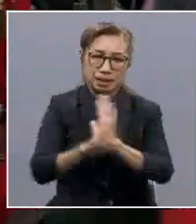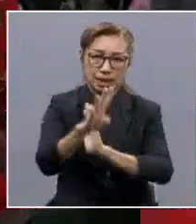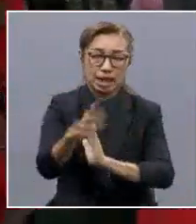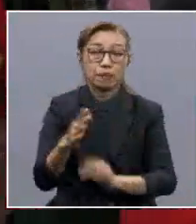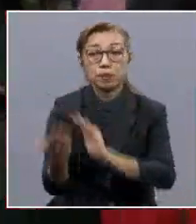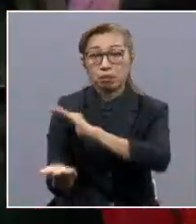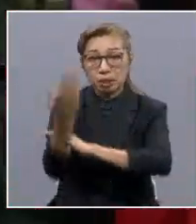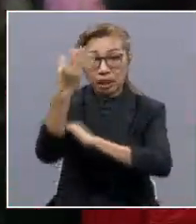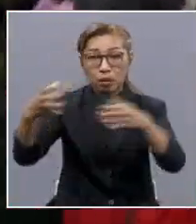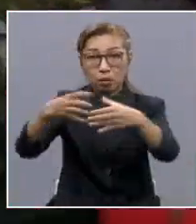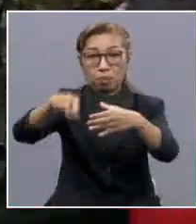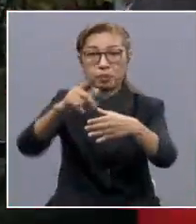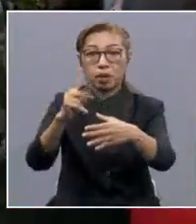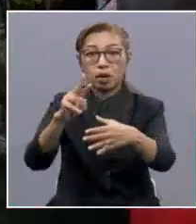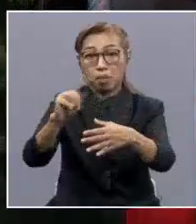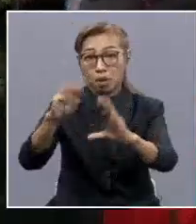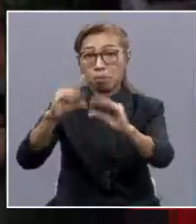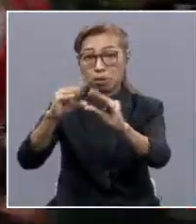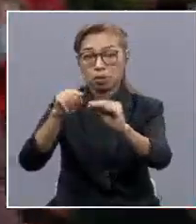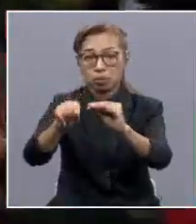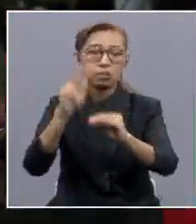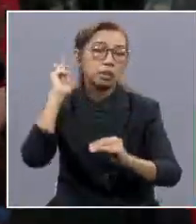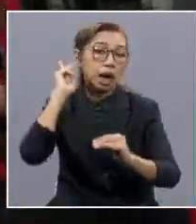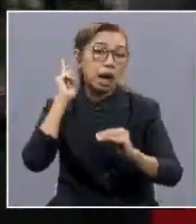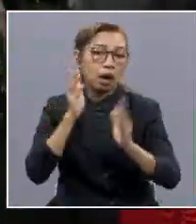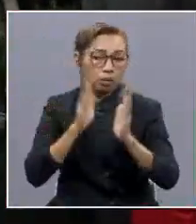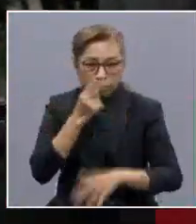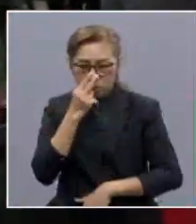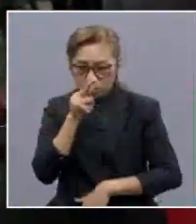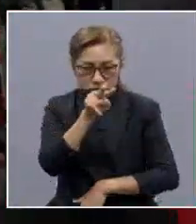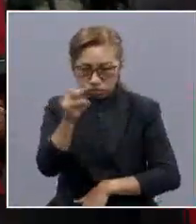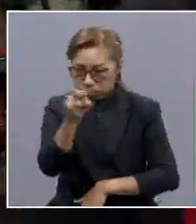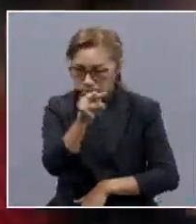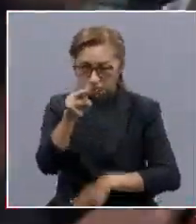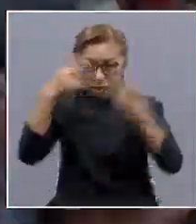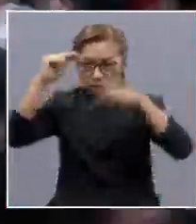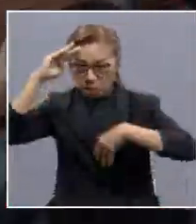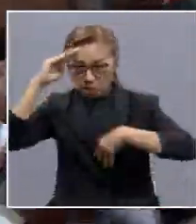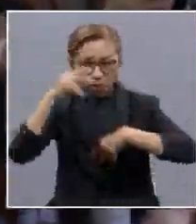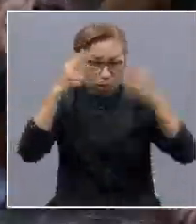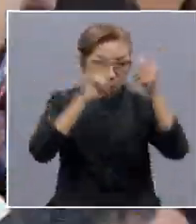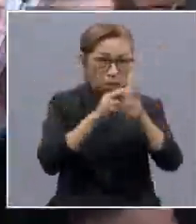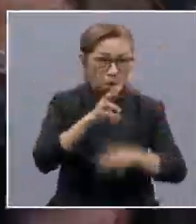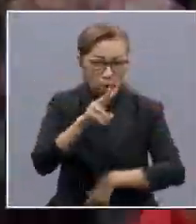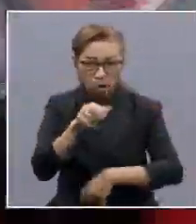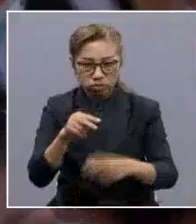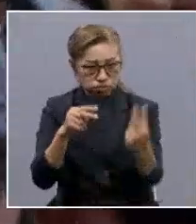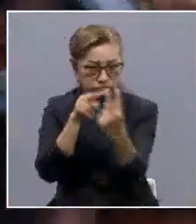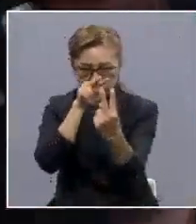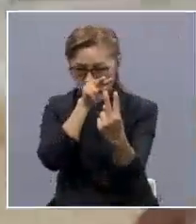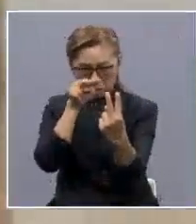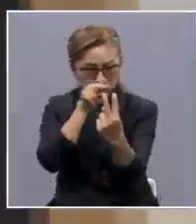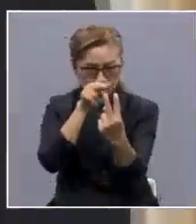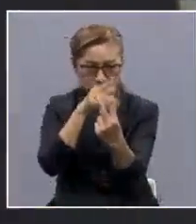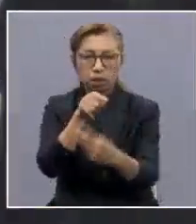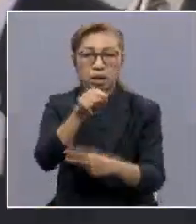การประชุมครม.เนี่ยนะครับปรากฏว่านักข่าวก็จับตาความเคลื่อนไหวทั้ง2ท่านเลยอะครับเกี่ยวข้องกับประเด็นที่เกิดขึ้นนะครับพลเอกประยุทธ์จัน